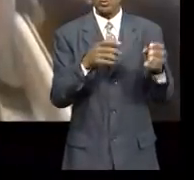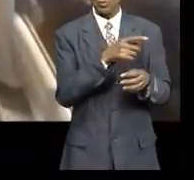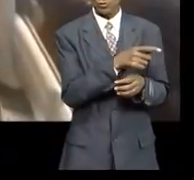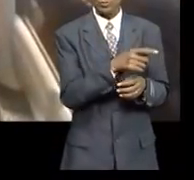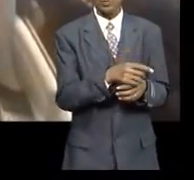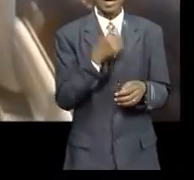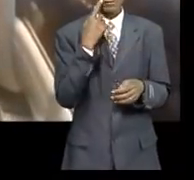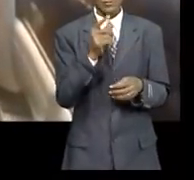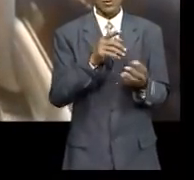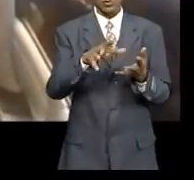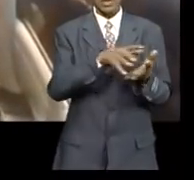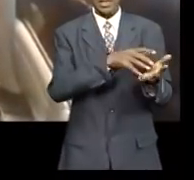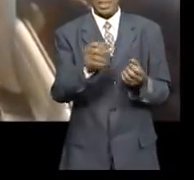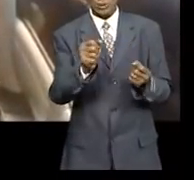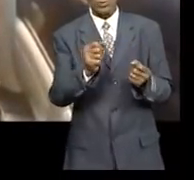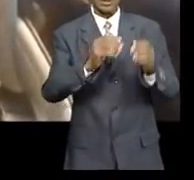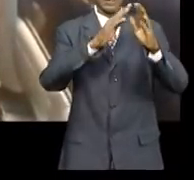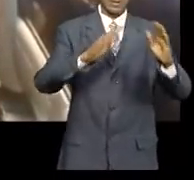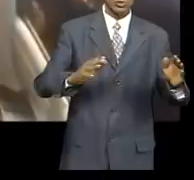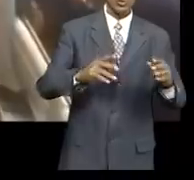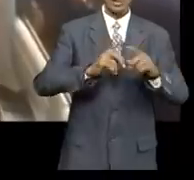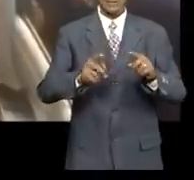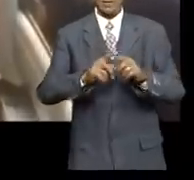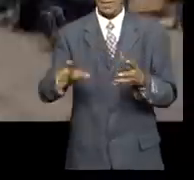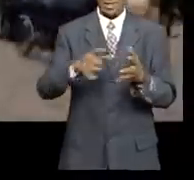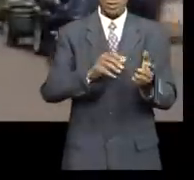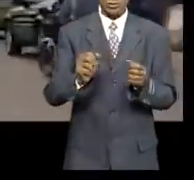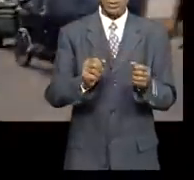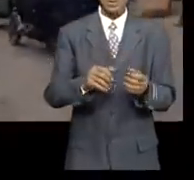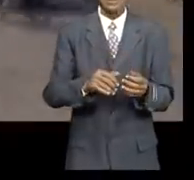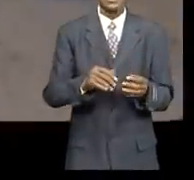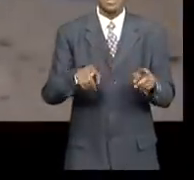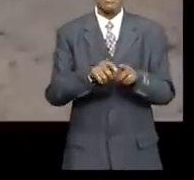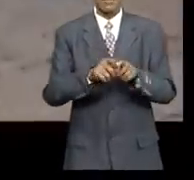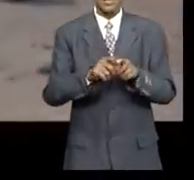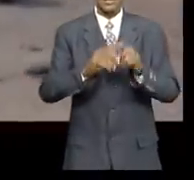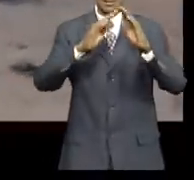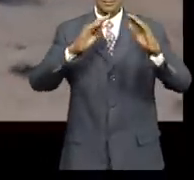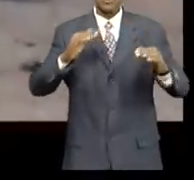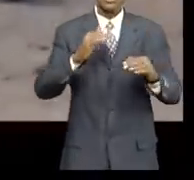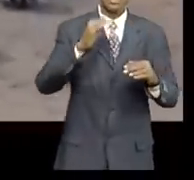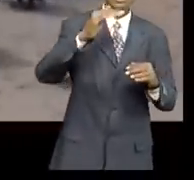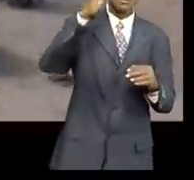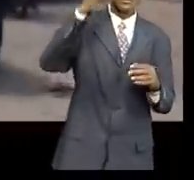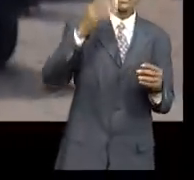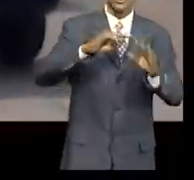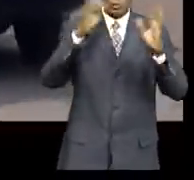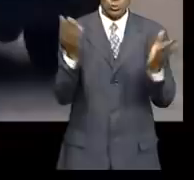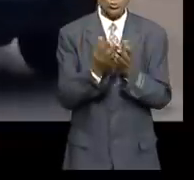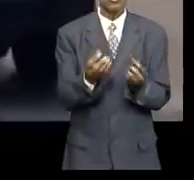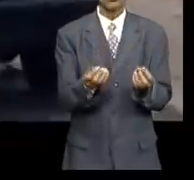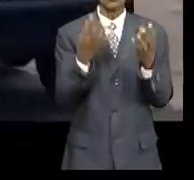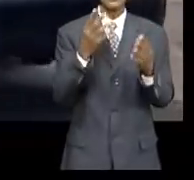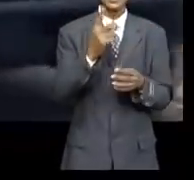destructions méchantes de ses constructions et le pillage systématique de ses meubles, immeubles et machines évalués à 1 million de dollars.